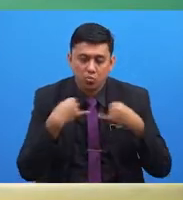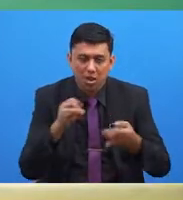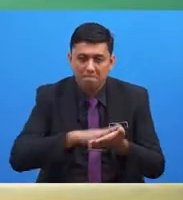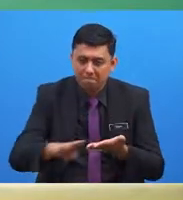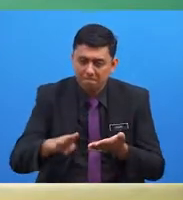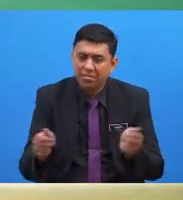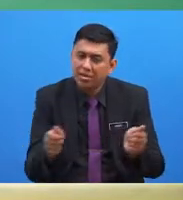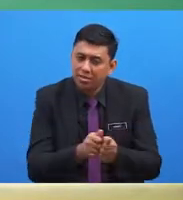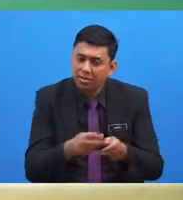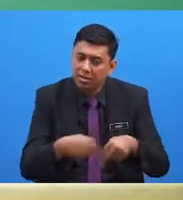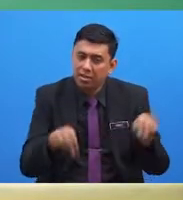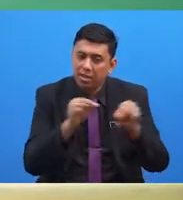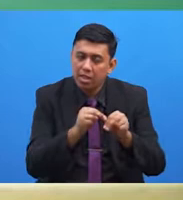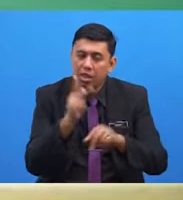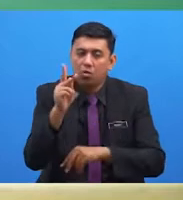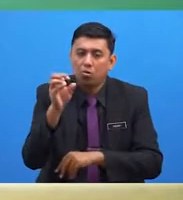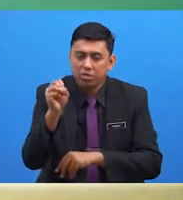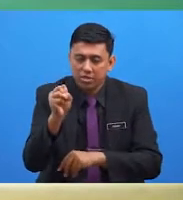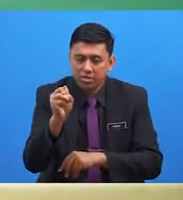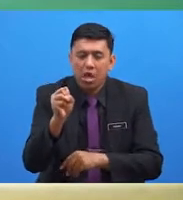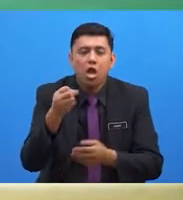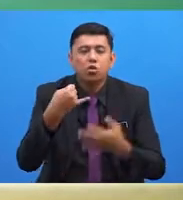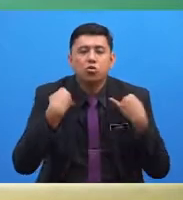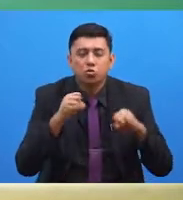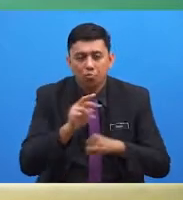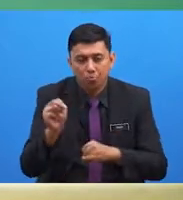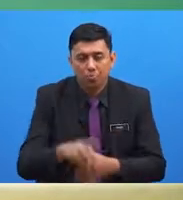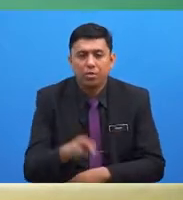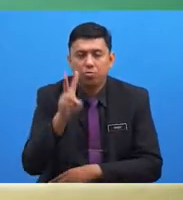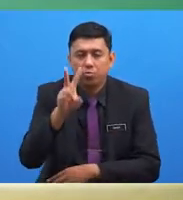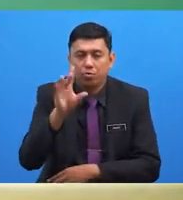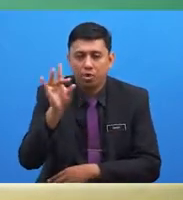bersih dengan nilai kos jualan. Dan hasilnya